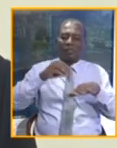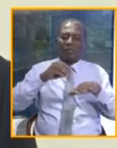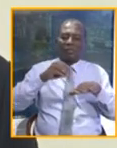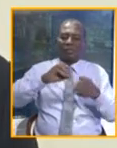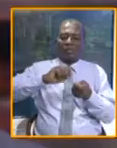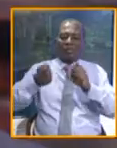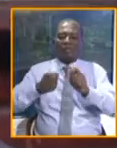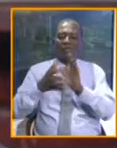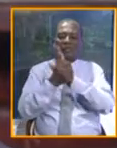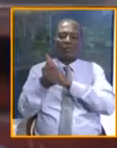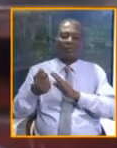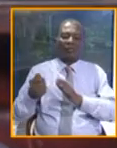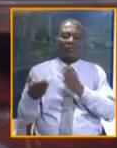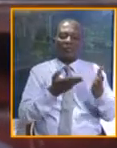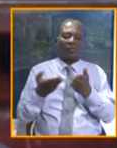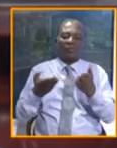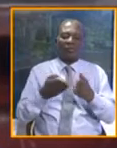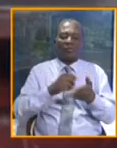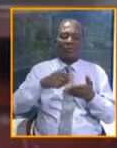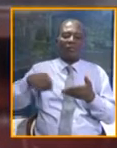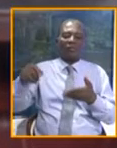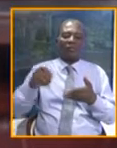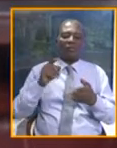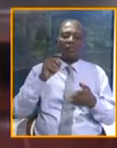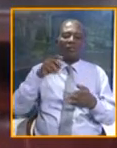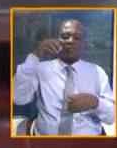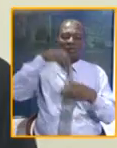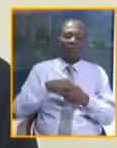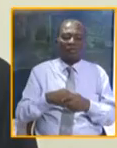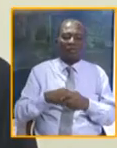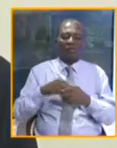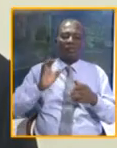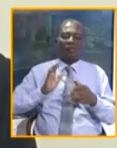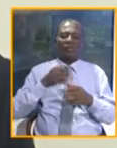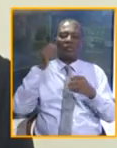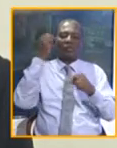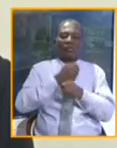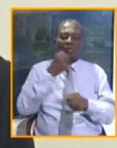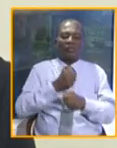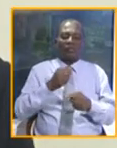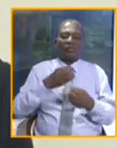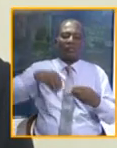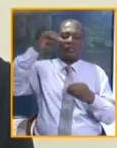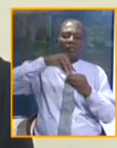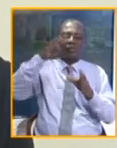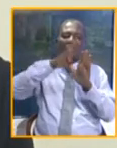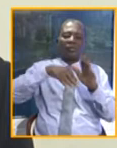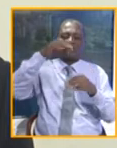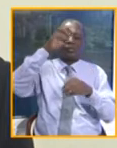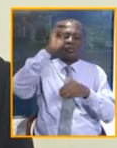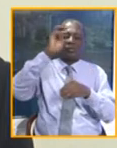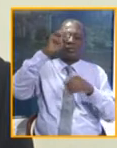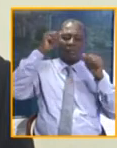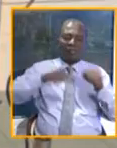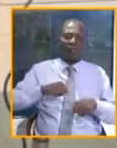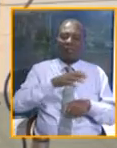pour améliorer la qualité des services s'inscrit parfaitement dans le cadre de notre travail de renforcement des capacités et